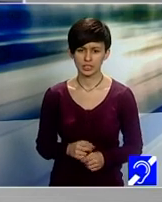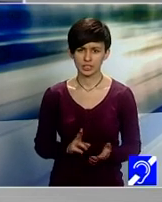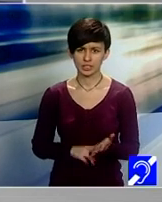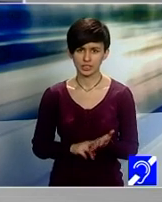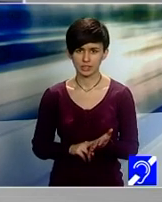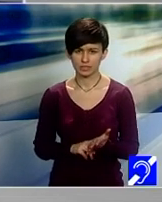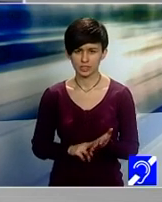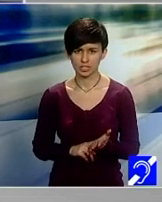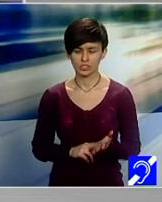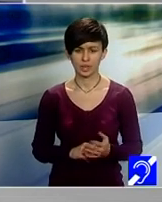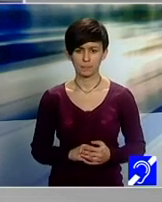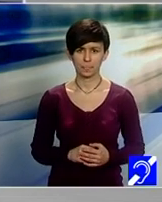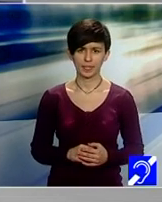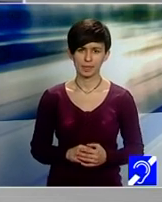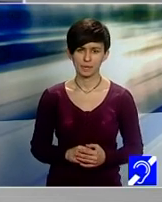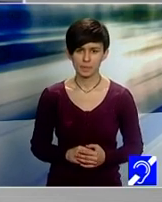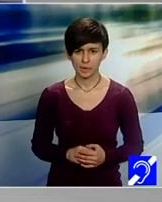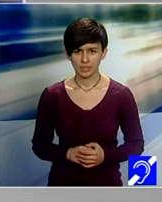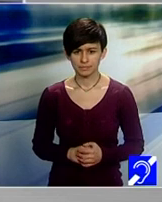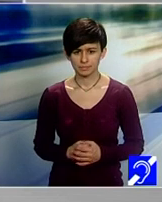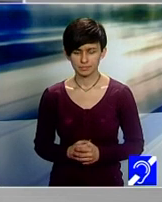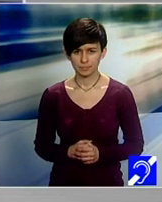Alba, dar și multe altele, bineînțeles.